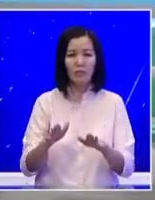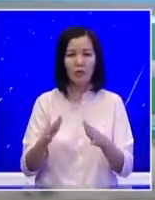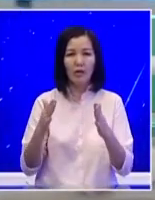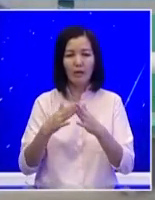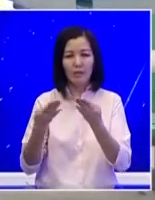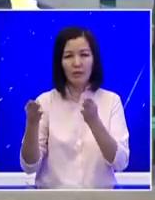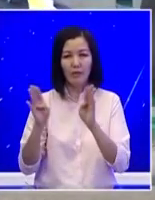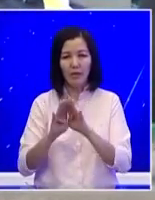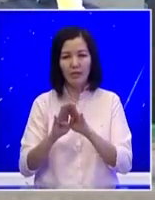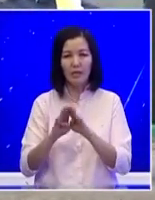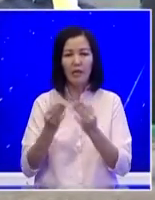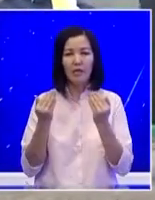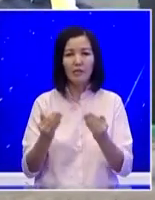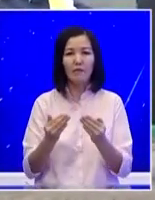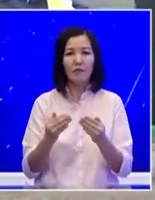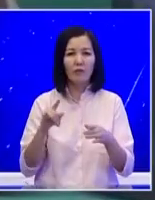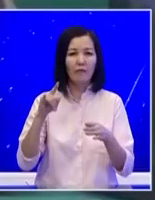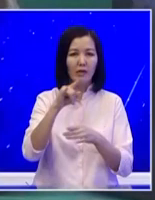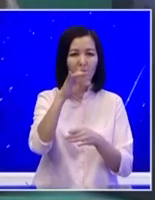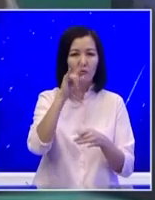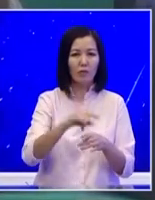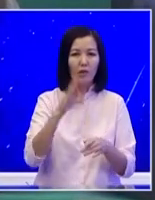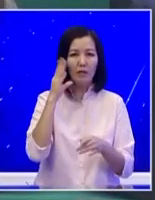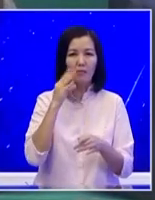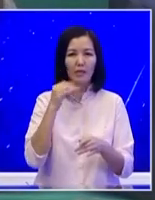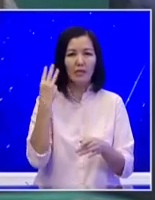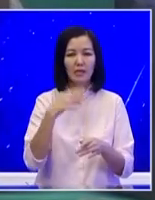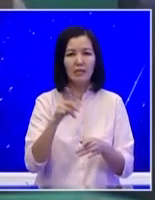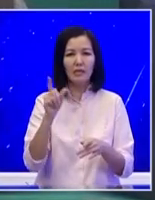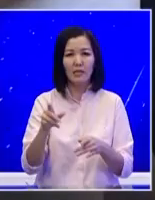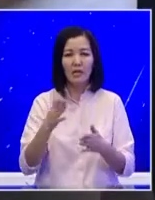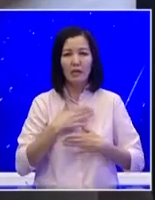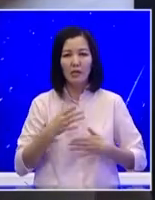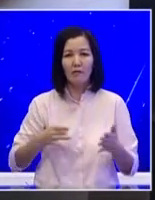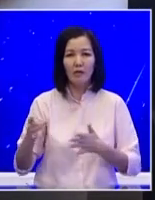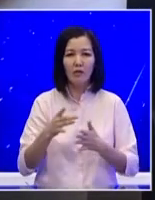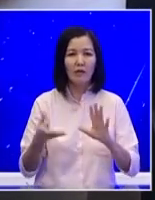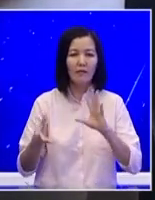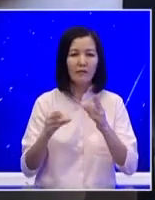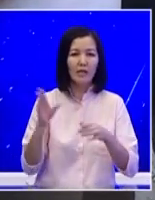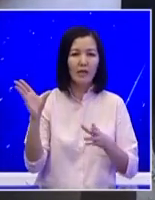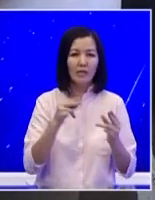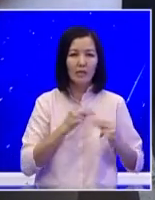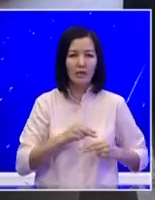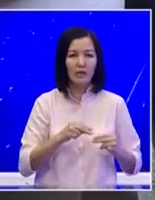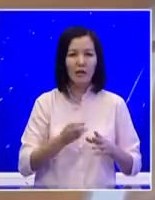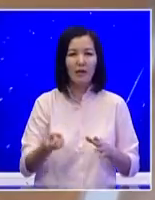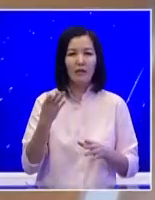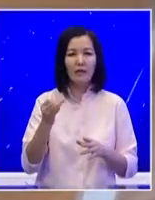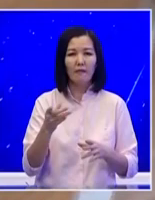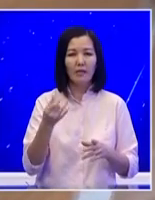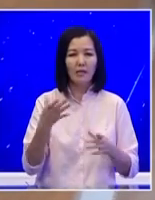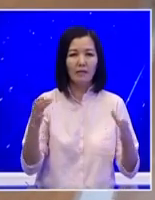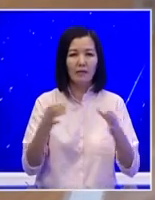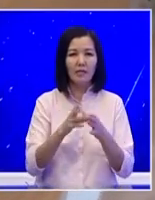домашнем карантине. А уже сегодня в аэропорт Алматы прилетят еще 30 граждан нашего региона. Все они работники нефтегазовой компании